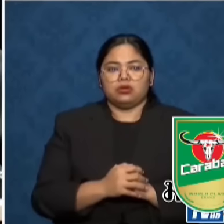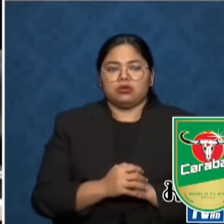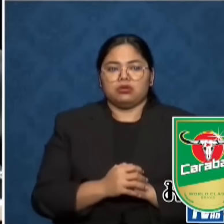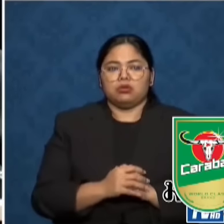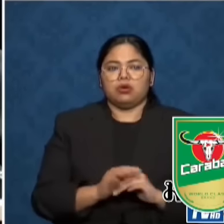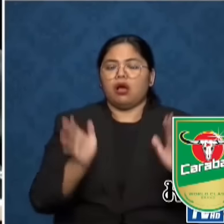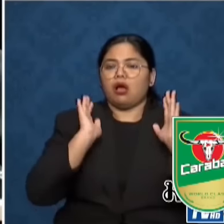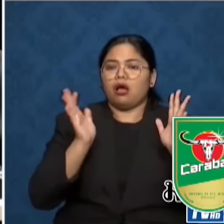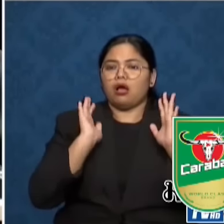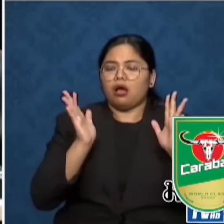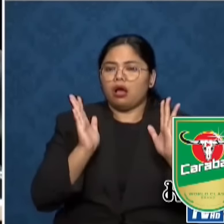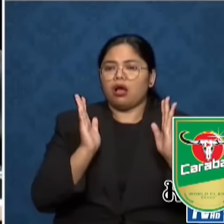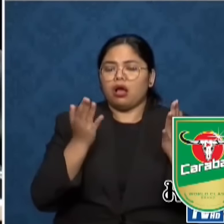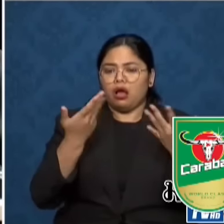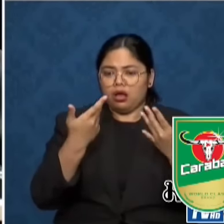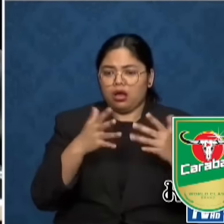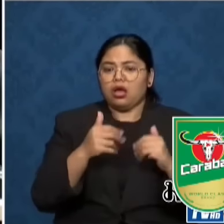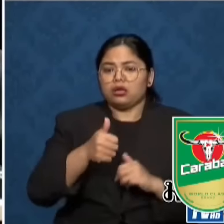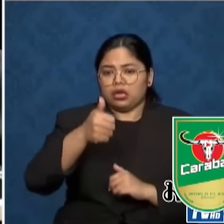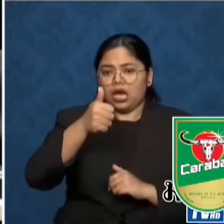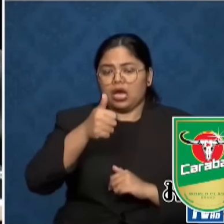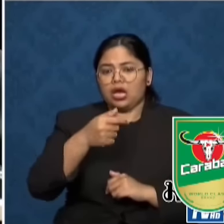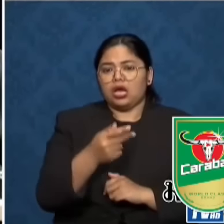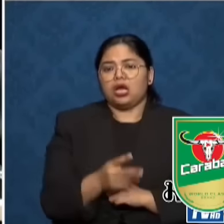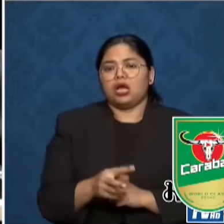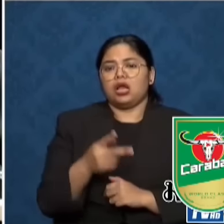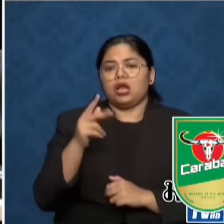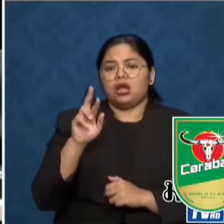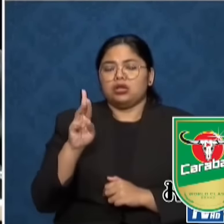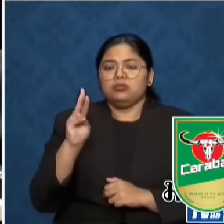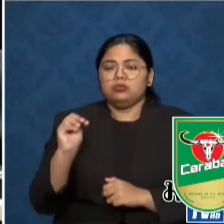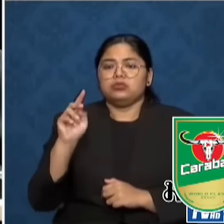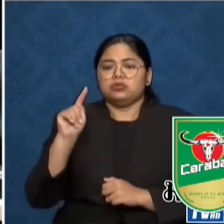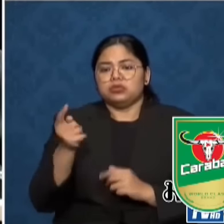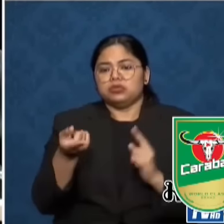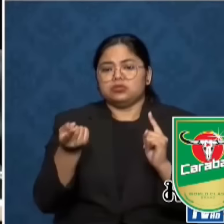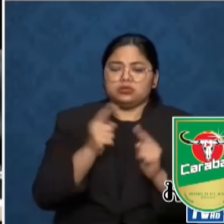ลับ เ พื่อถ้ารัฐบาลจะตอบต่อเนื่องก็ไม่เป็นไร น ี